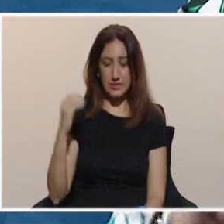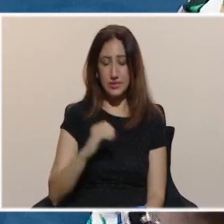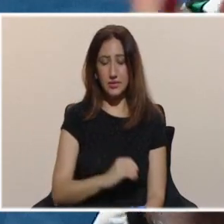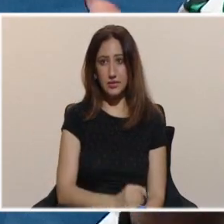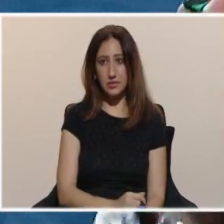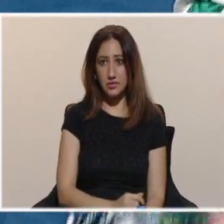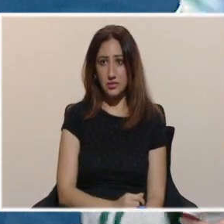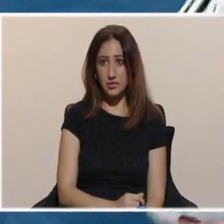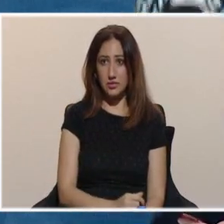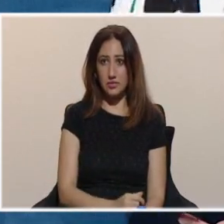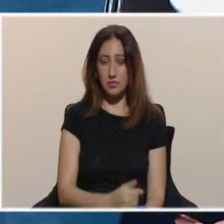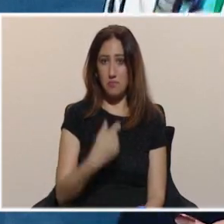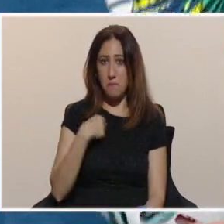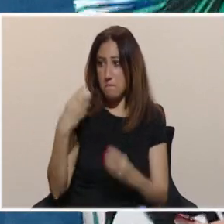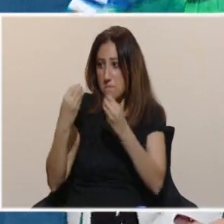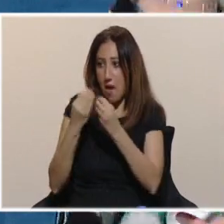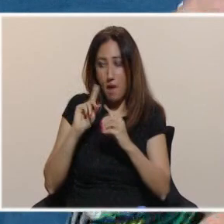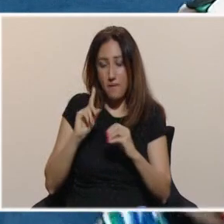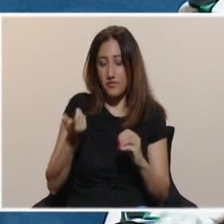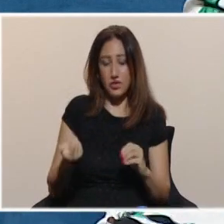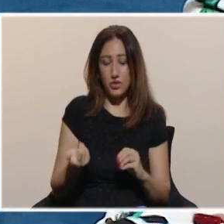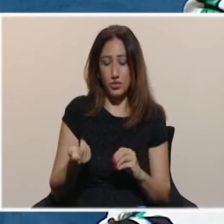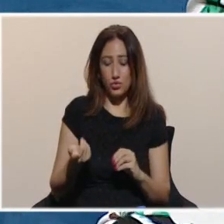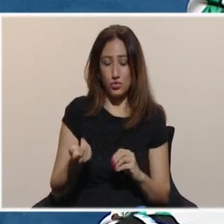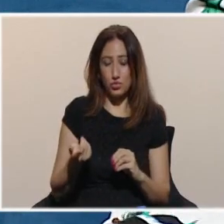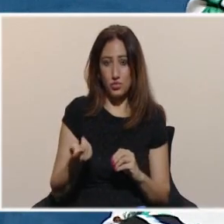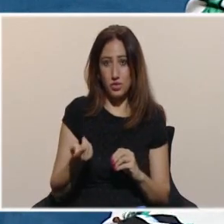اذتني جامد وانا ما تربيتش معاها يعني، بس هي